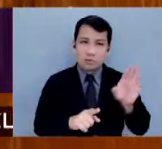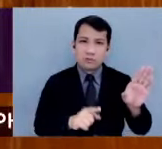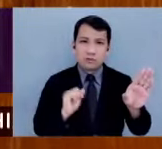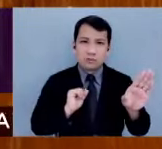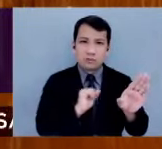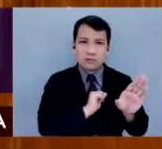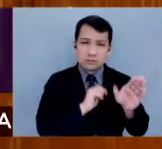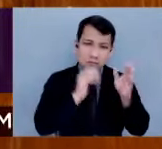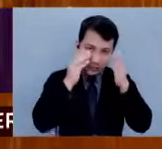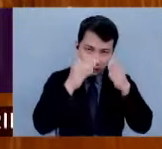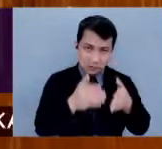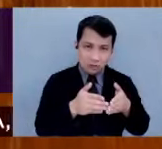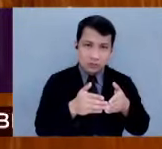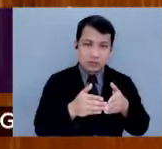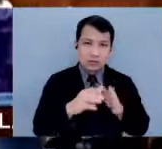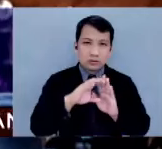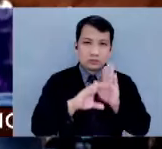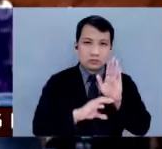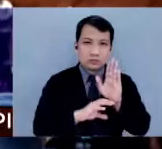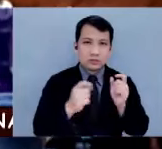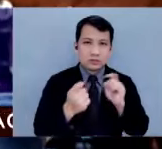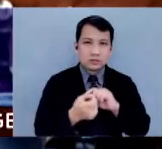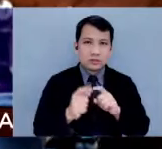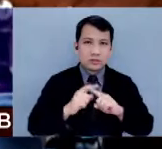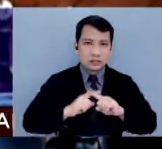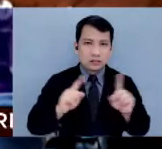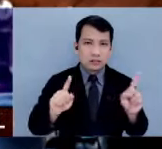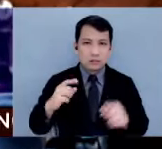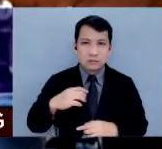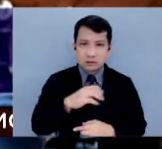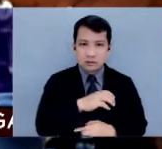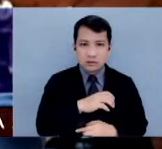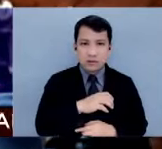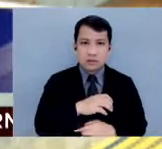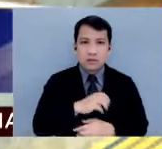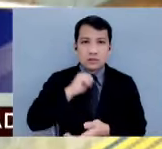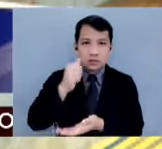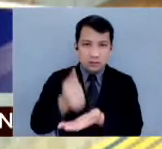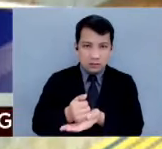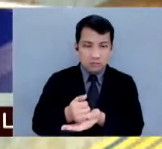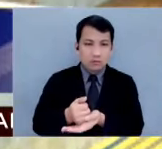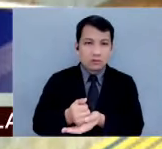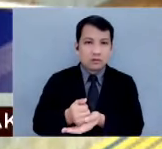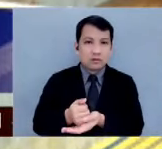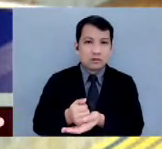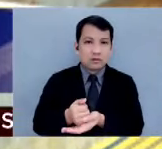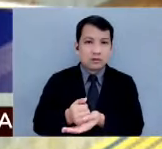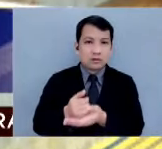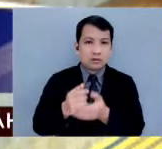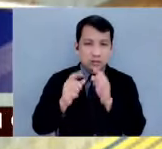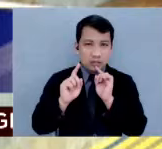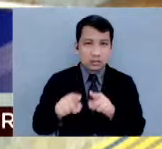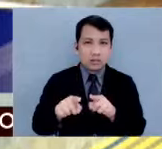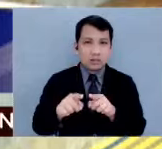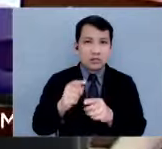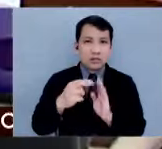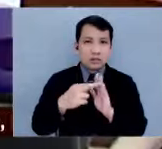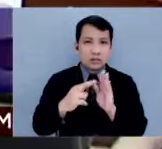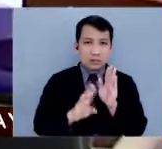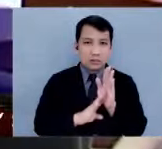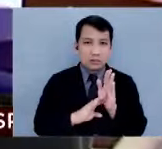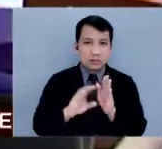charter change. Anya, buti pa raw ang Kamara, naaprubahan agad ng committee report ng Resolution of Both Houses